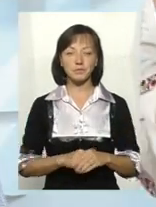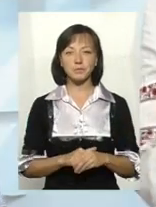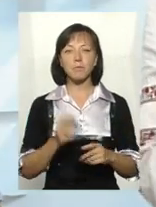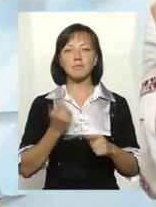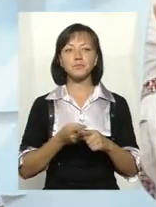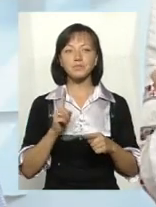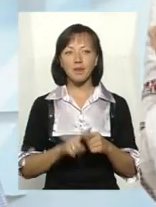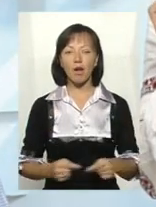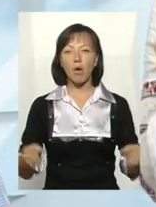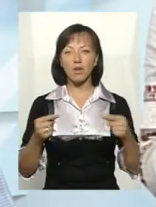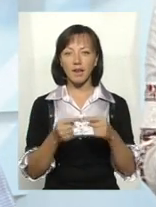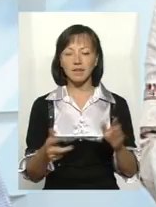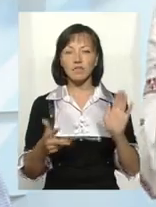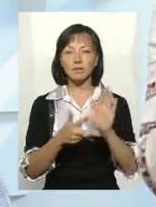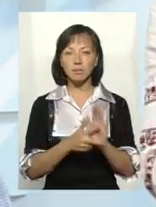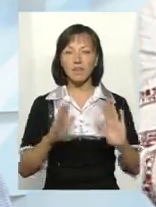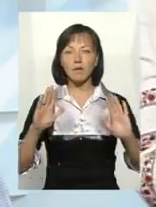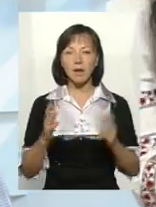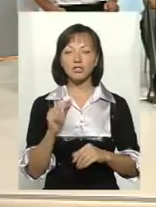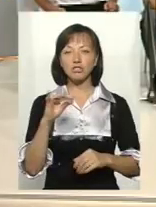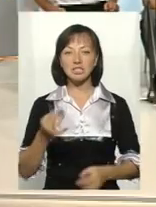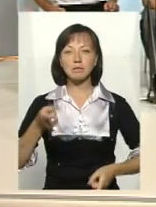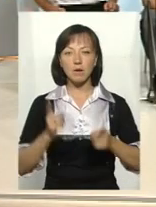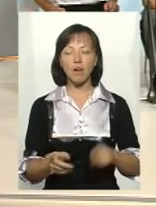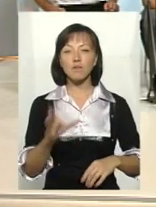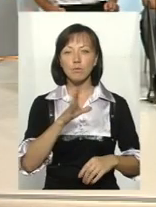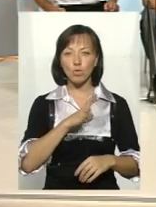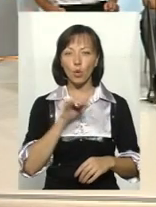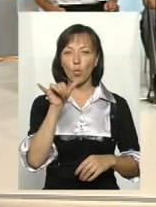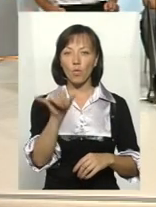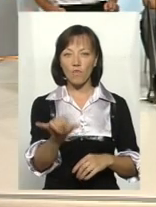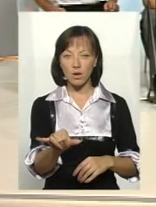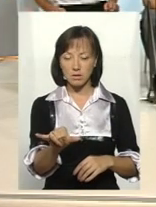цих конкретних 8 випадках чи справді були у вас